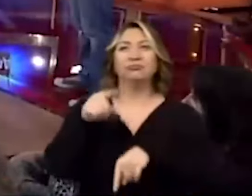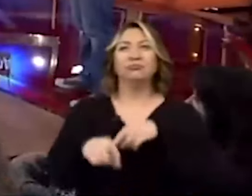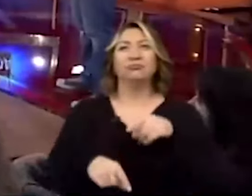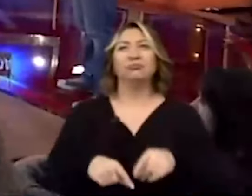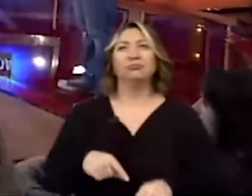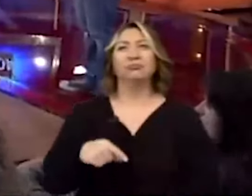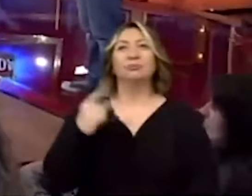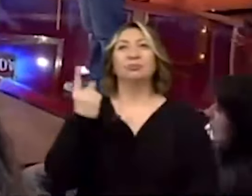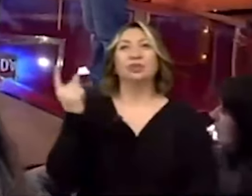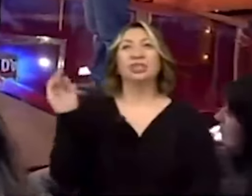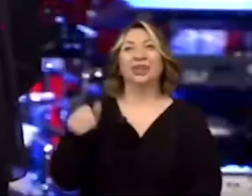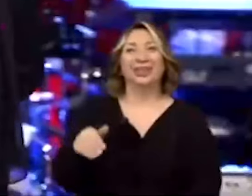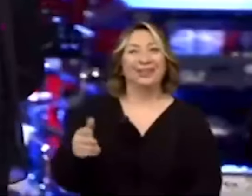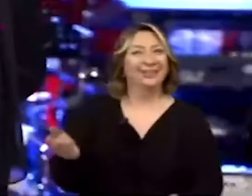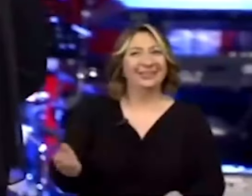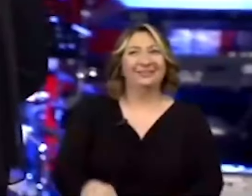Bir şey geldi.